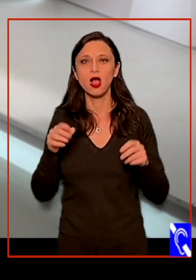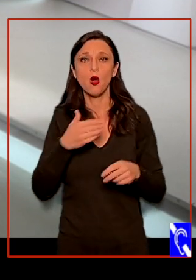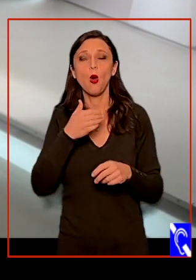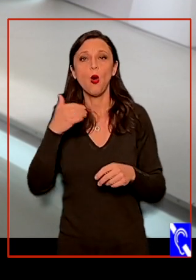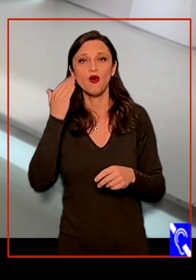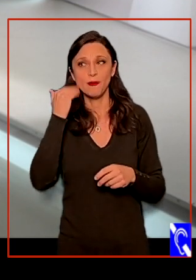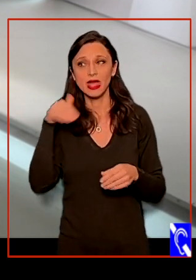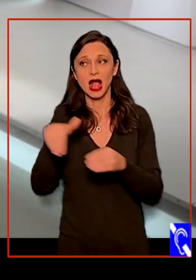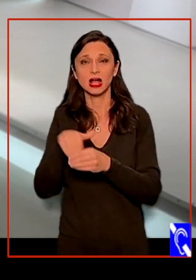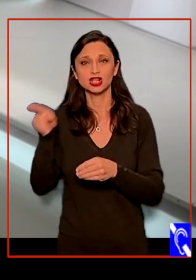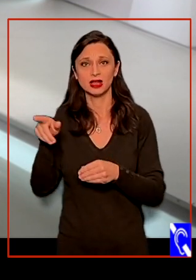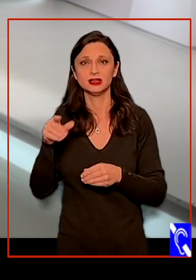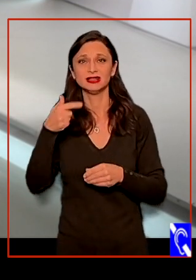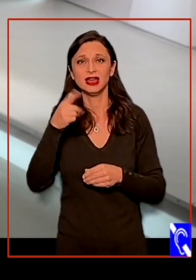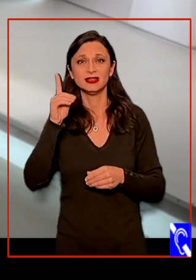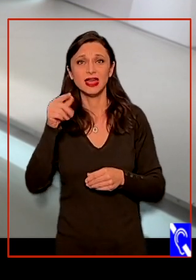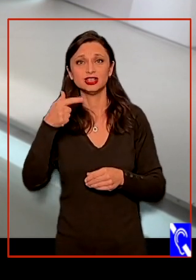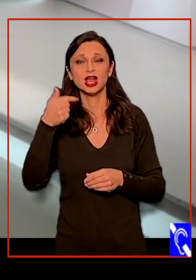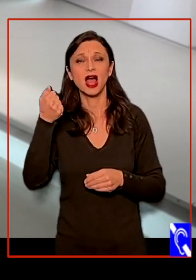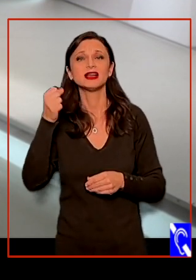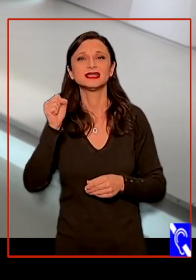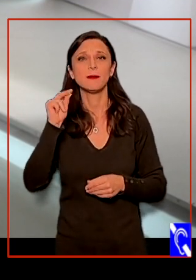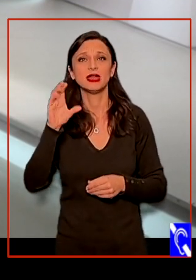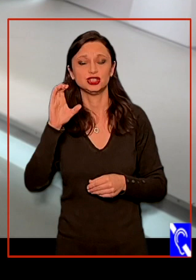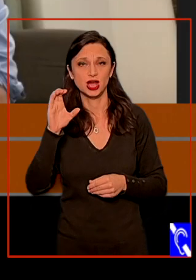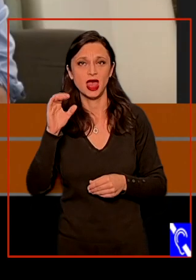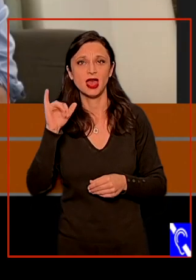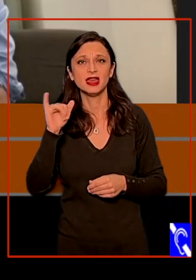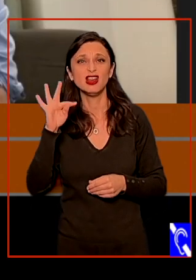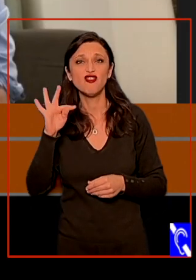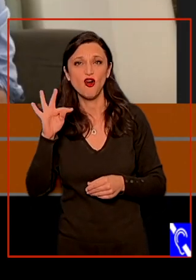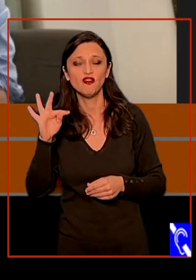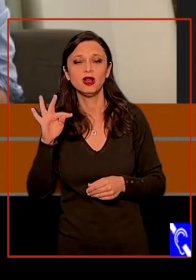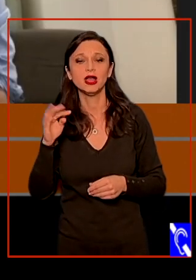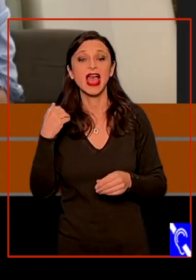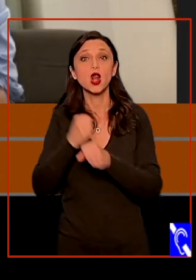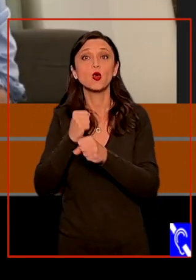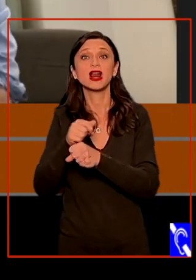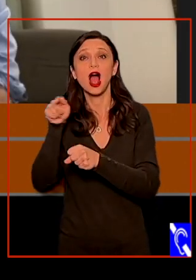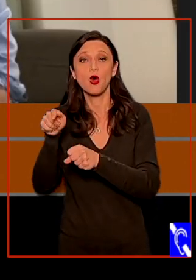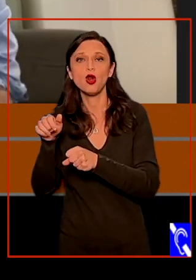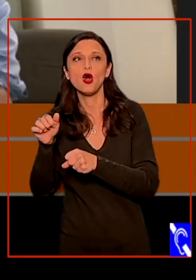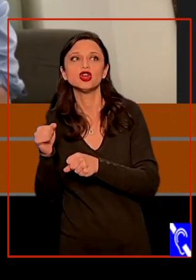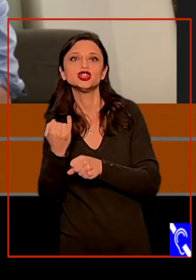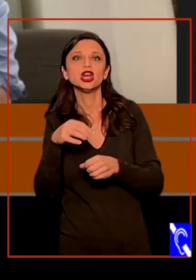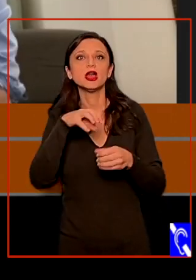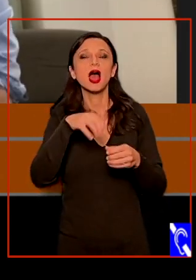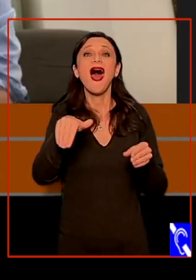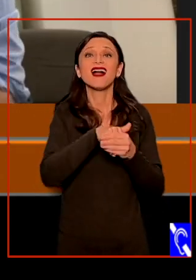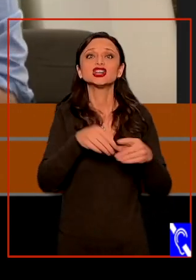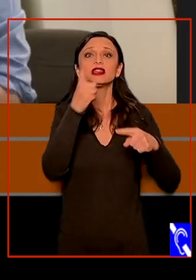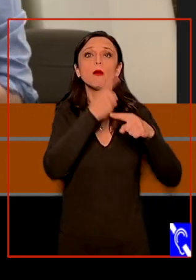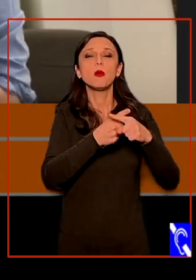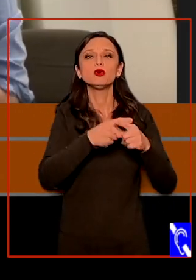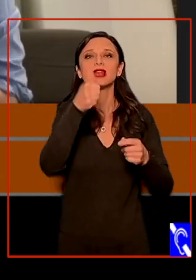DGASPC Ilfov nu știa, cred, la ce serviciu s-a dus, că ea lucra la DGASPC Ilfov și lucra și la unul din centrele